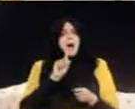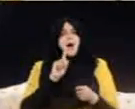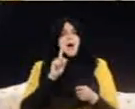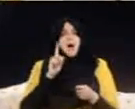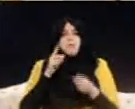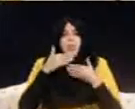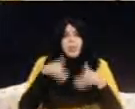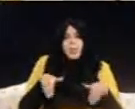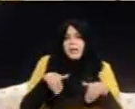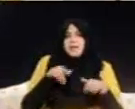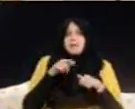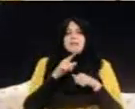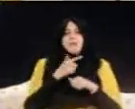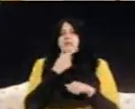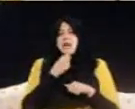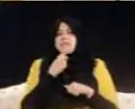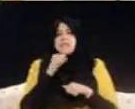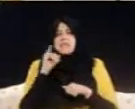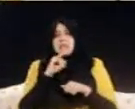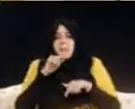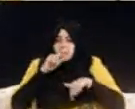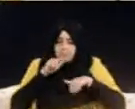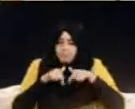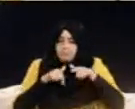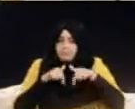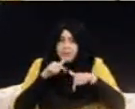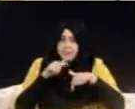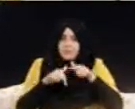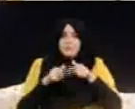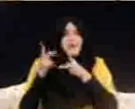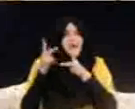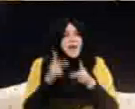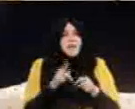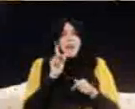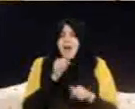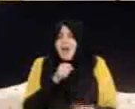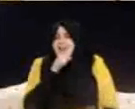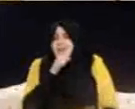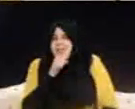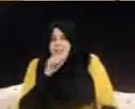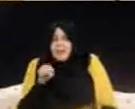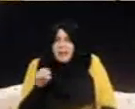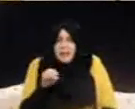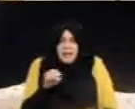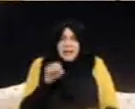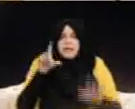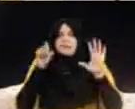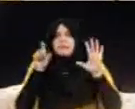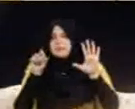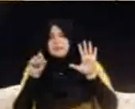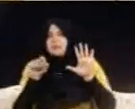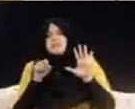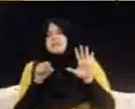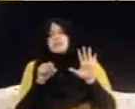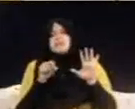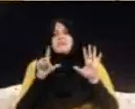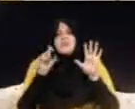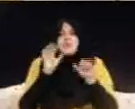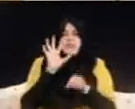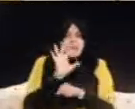سهلة، كل من سار على الدرب وصل. أراهم عجايز اللي عندهم 70 75 سنة